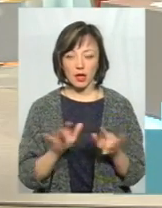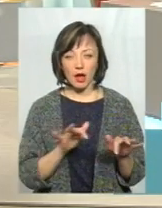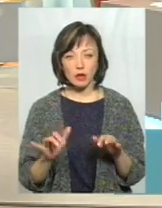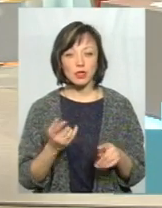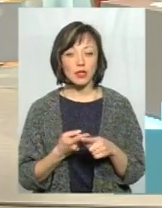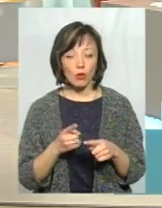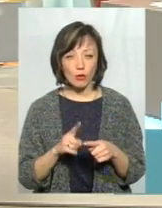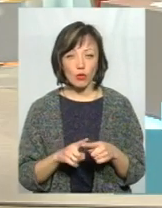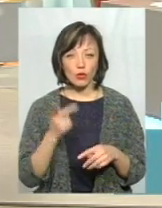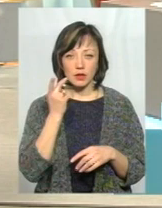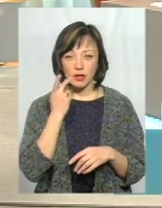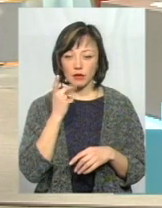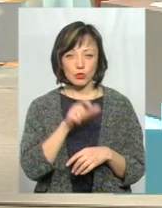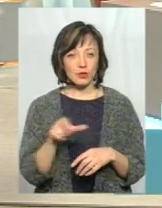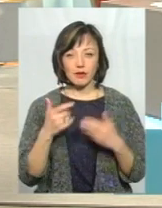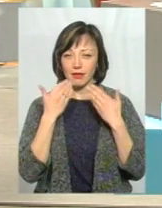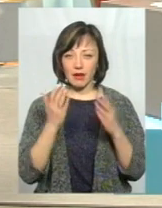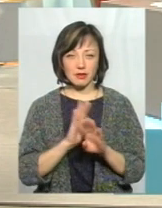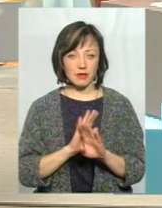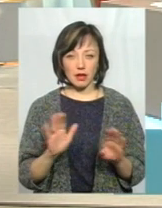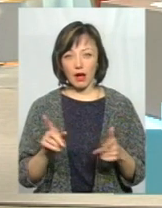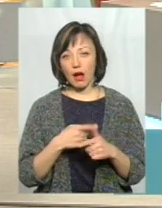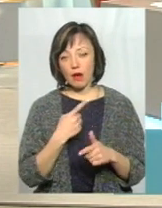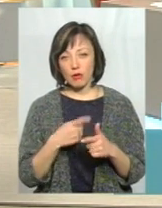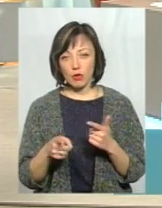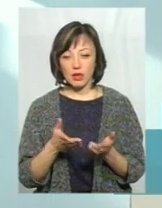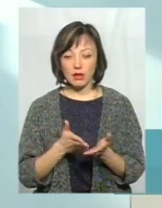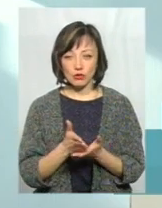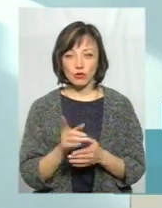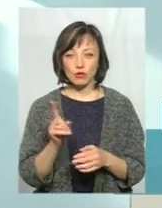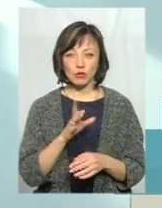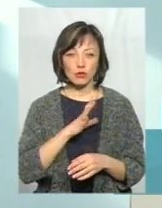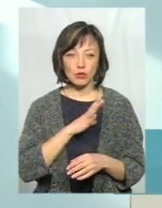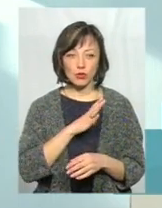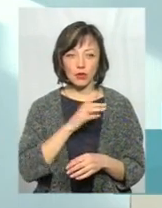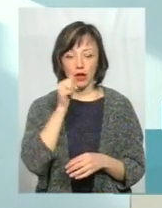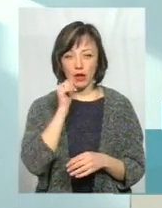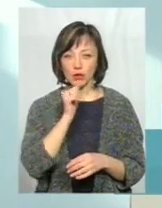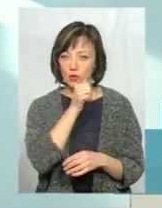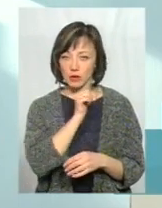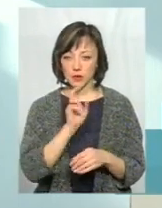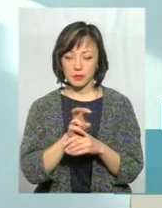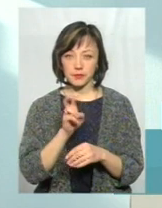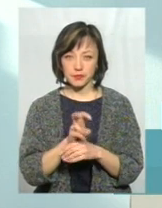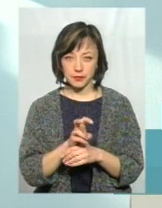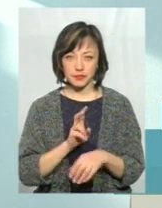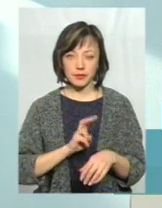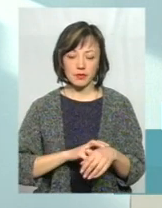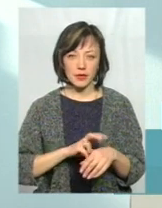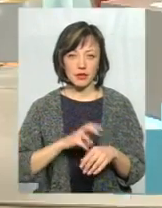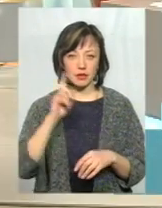тому, як правило, вони не звертаються або налаштовані на те, щоб бути анонімними.